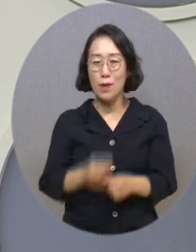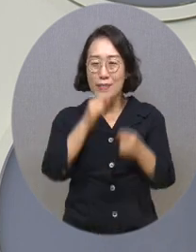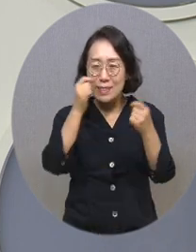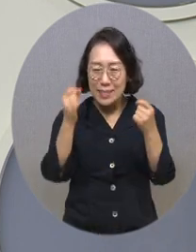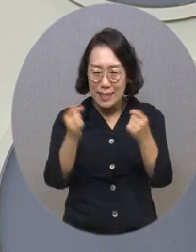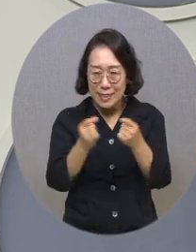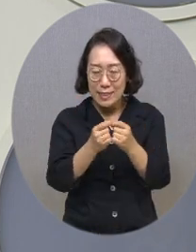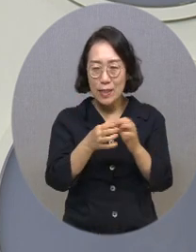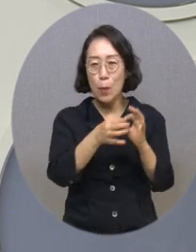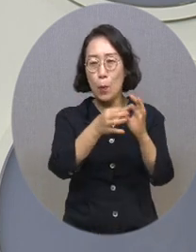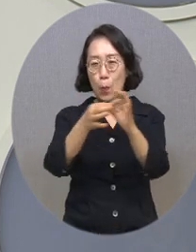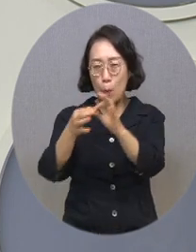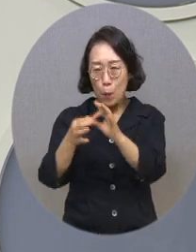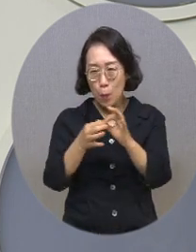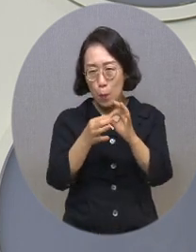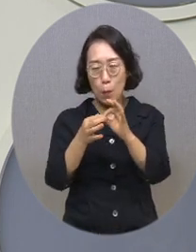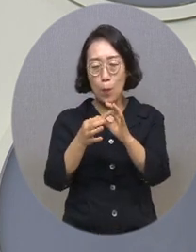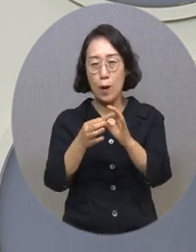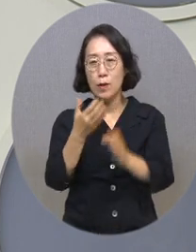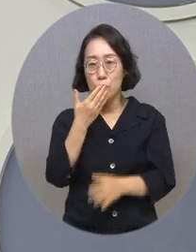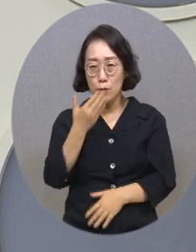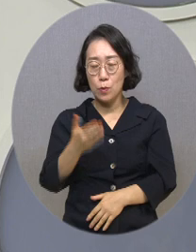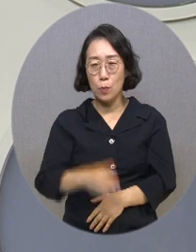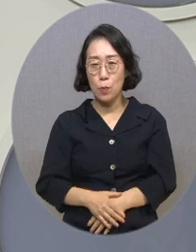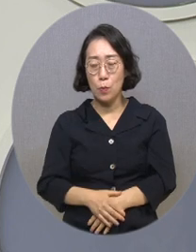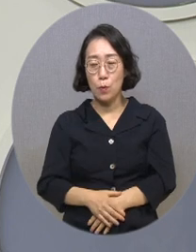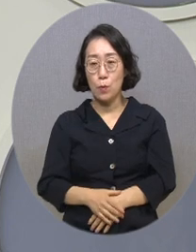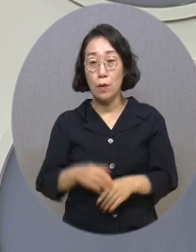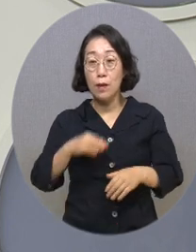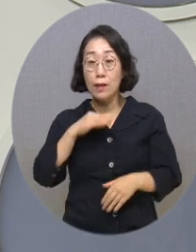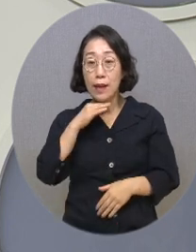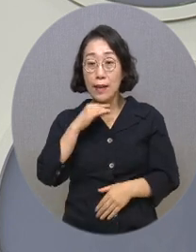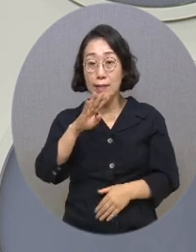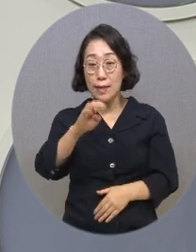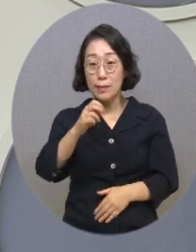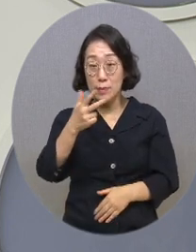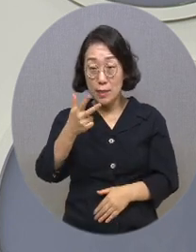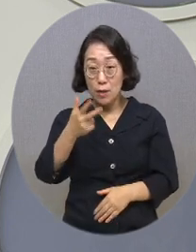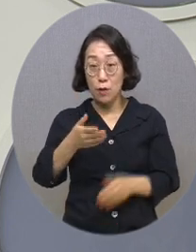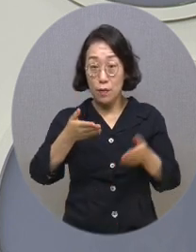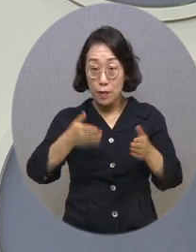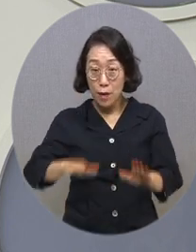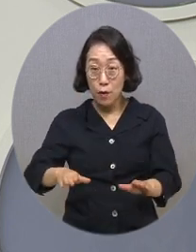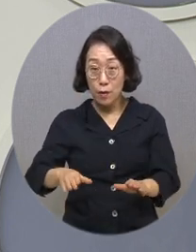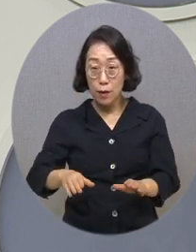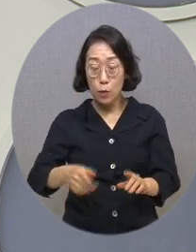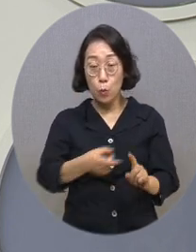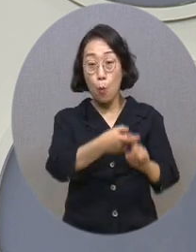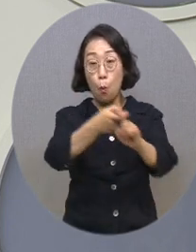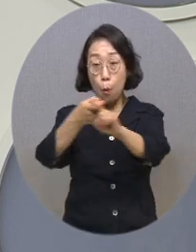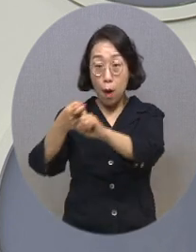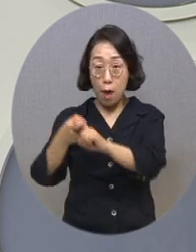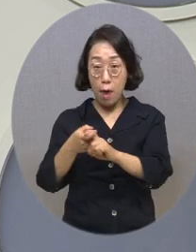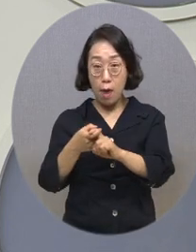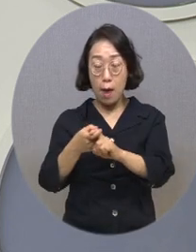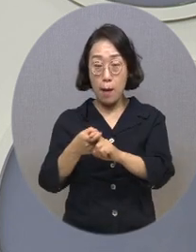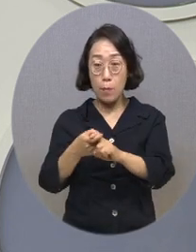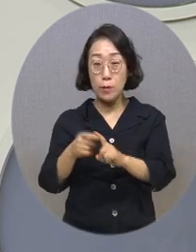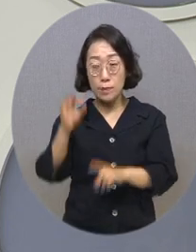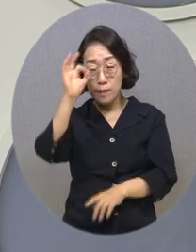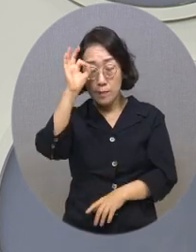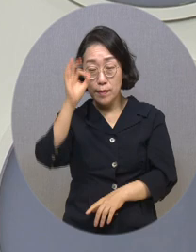공간이라고 들어가서 47년생 동호회를 한번 검색해 보라고. 그래서 진짜 들어가